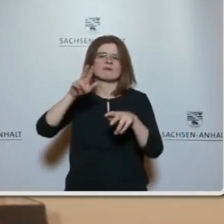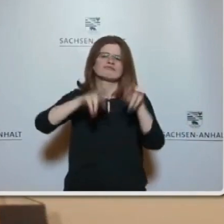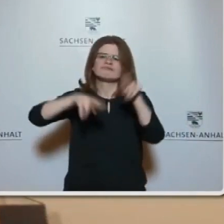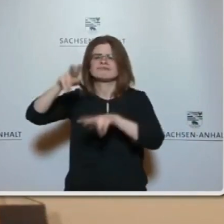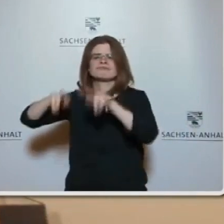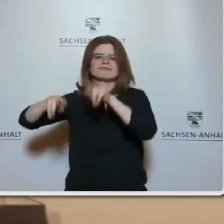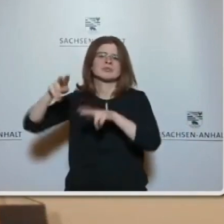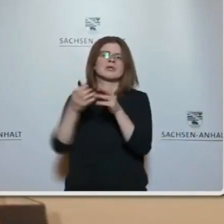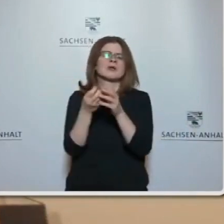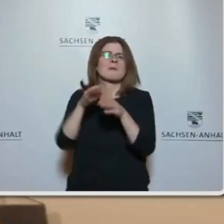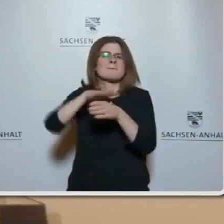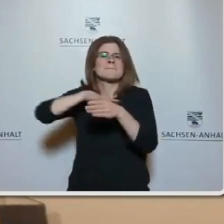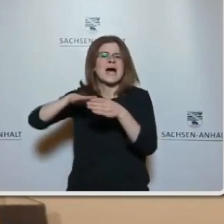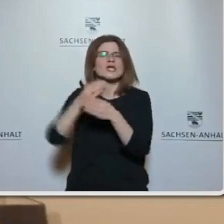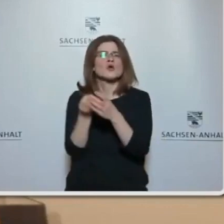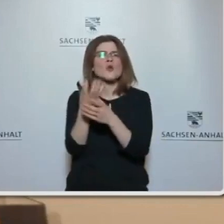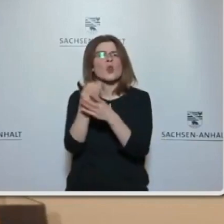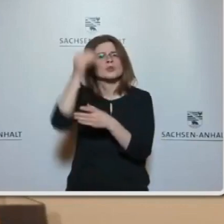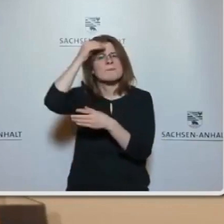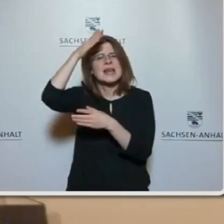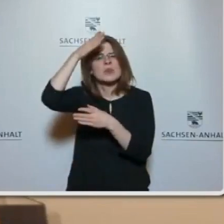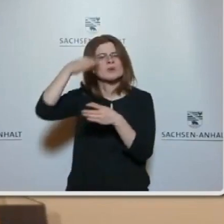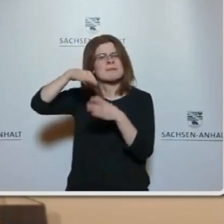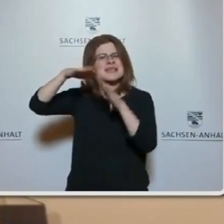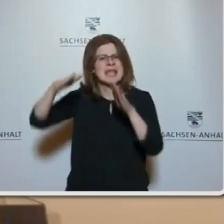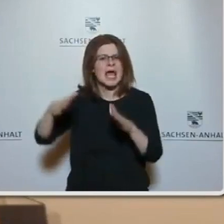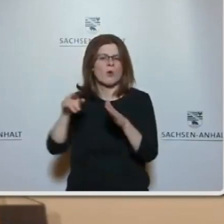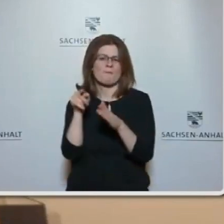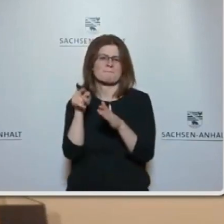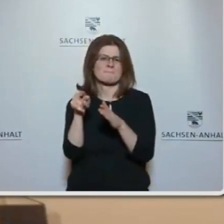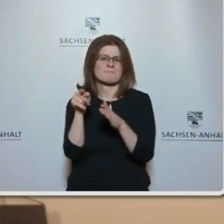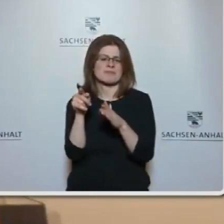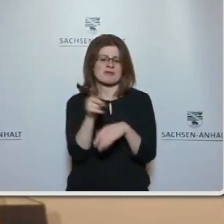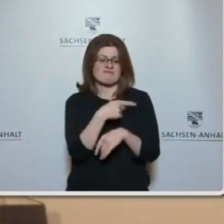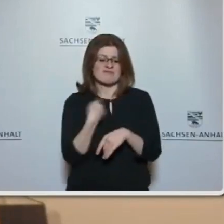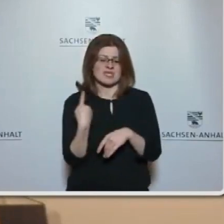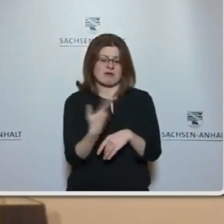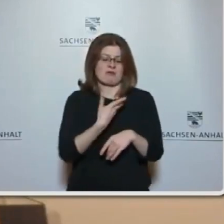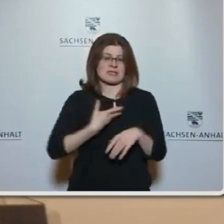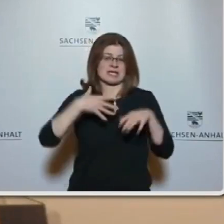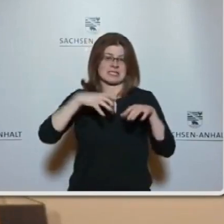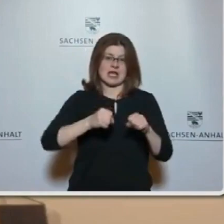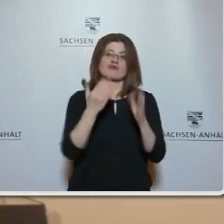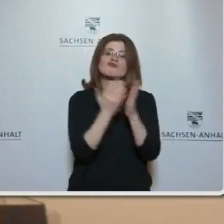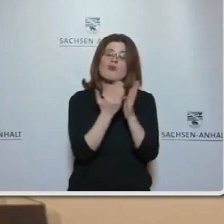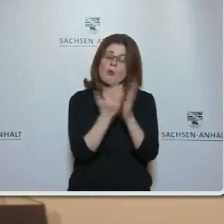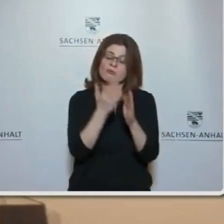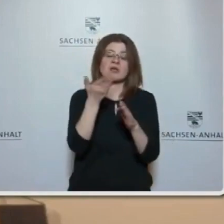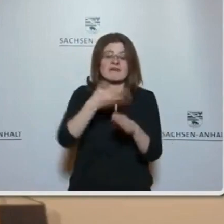der Kultusverantwortung, der Bildungsverantwortung wahrgenommen wird, bei uns in der schon